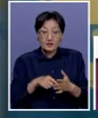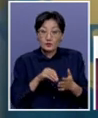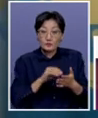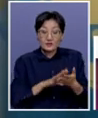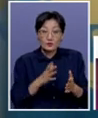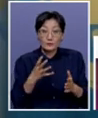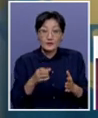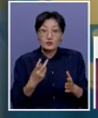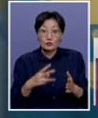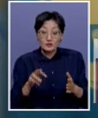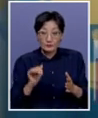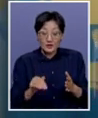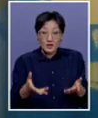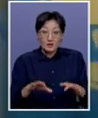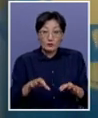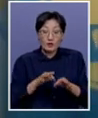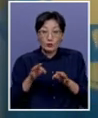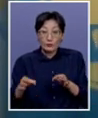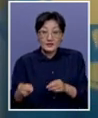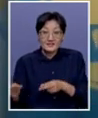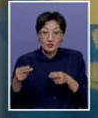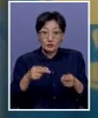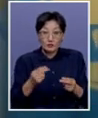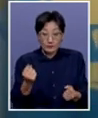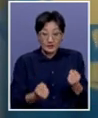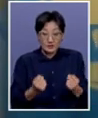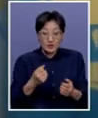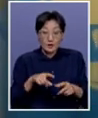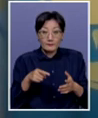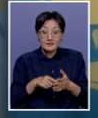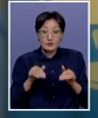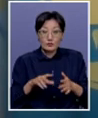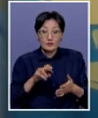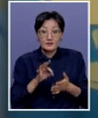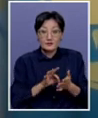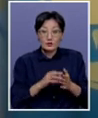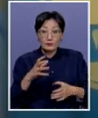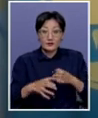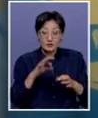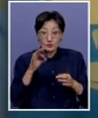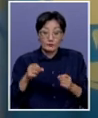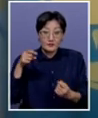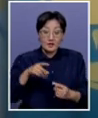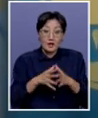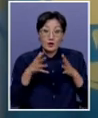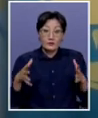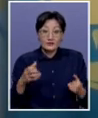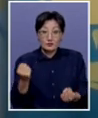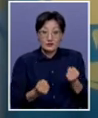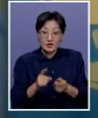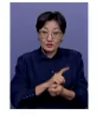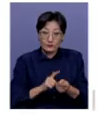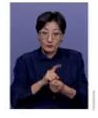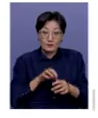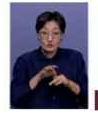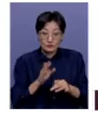тіркелгені 530 мың. Ал қалғаны облыс аумағынан келетін тұлпарлар. Мәселені шешу мақсатында халықаралық тәжірибеге сай ауқымды транспорттық реформа құрып